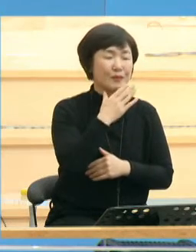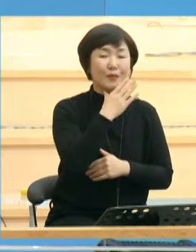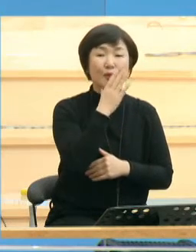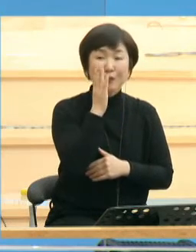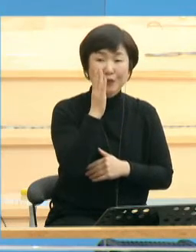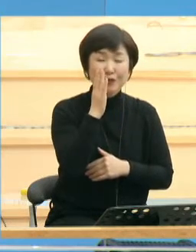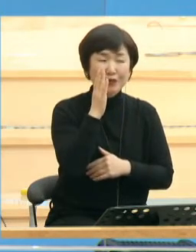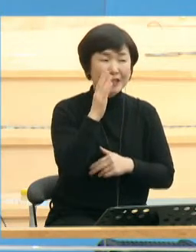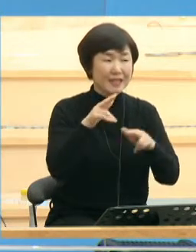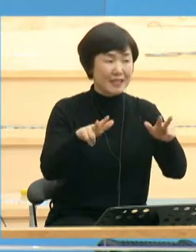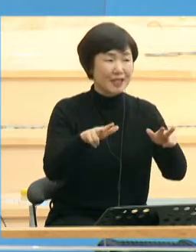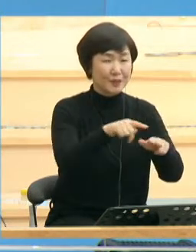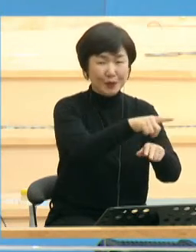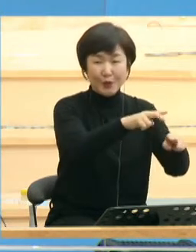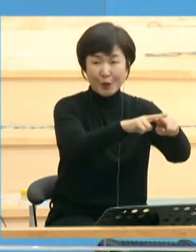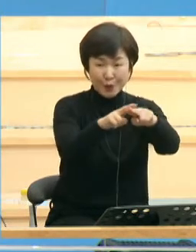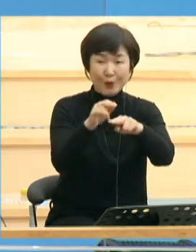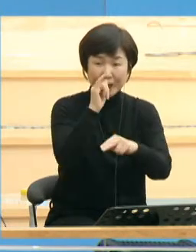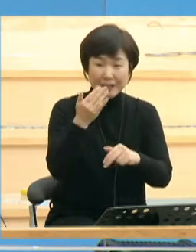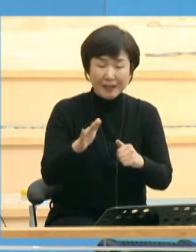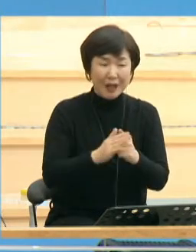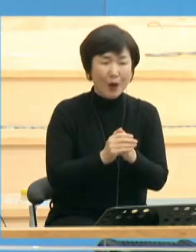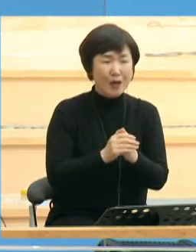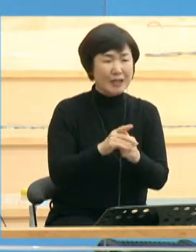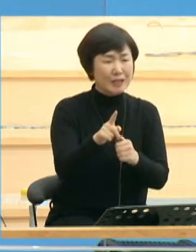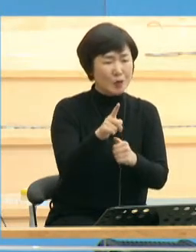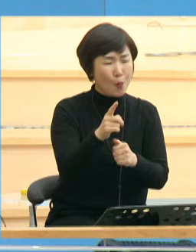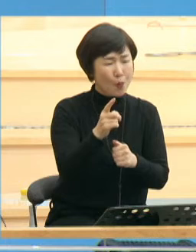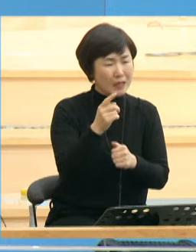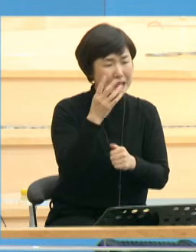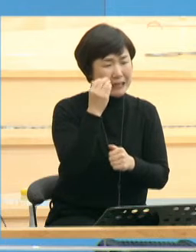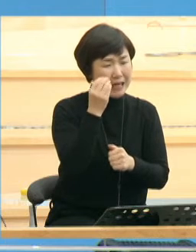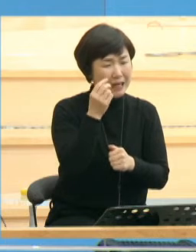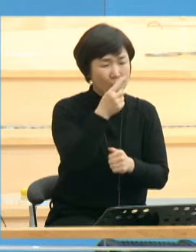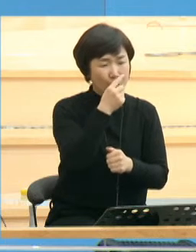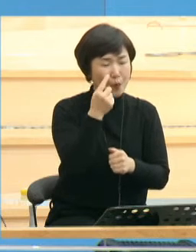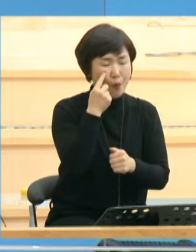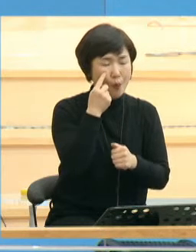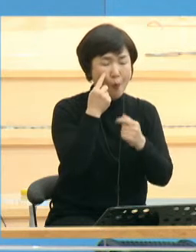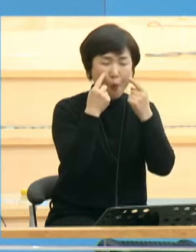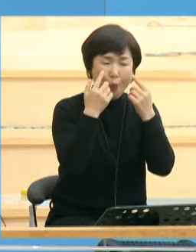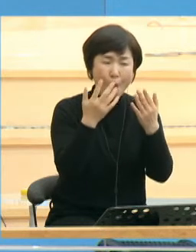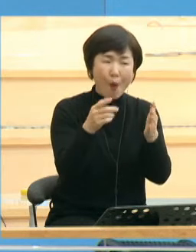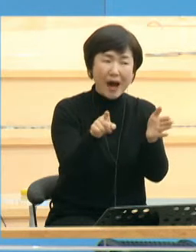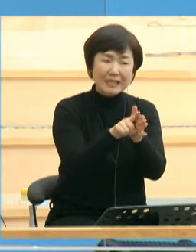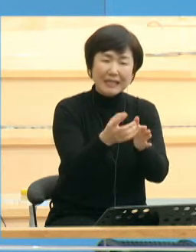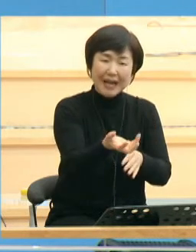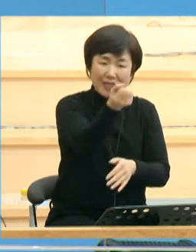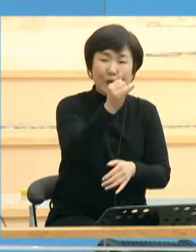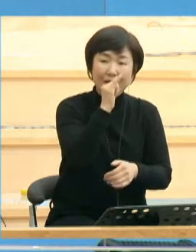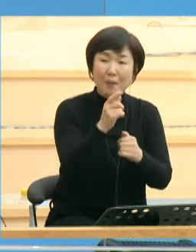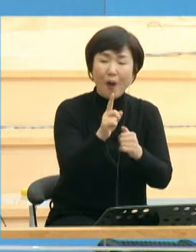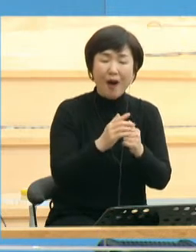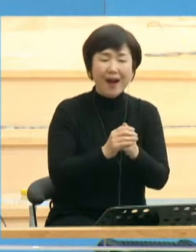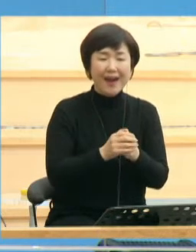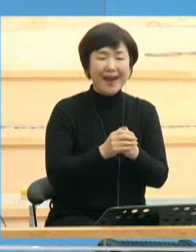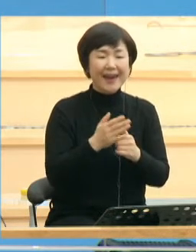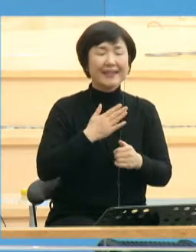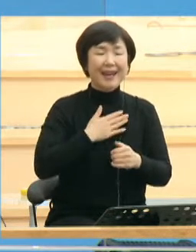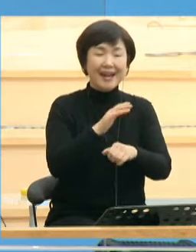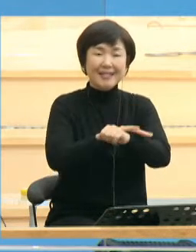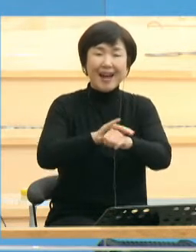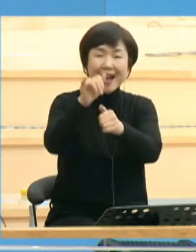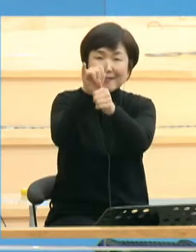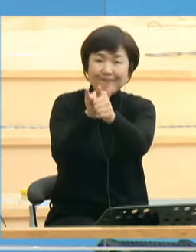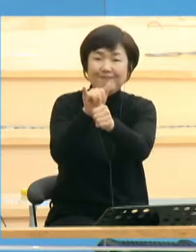세대들이 가는 이상한 악신이 있어요 이게 뭐냐면 아이들이 절로 신앙 생활을 잘 할거라는